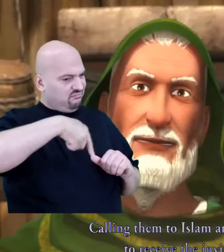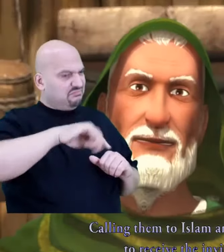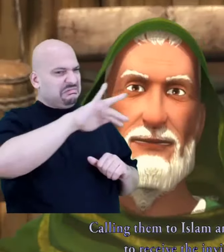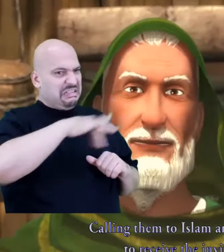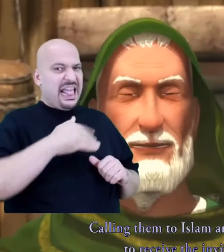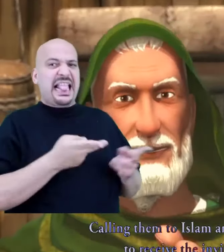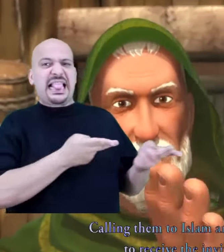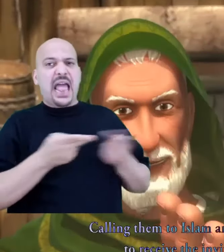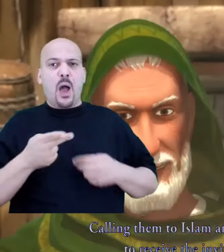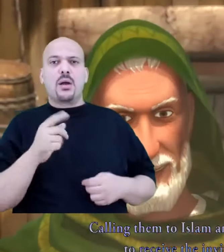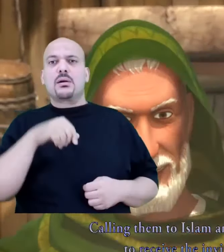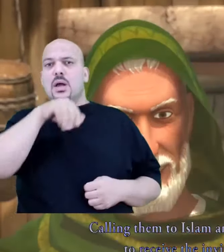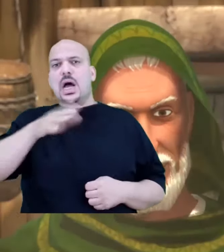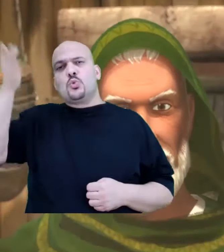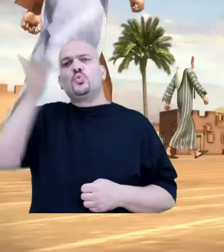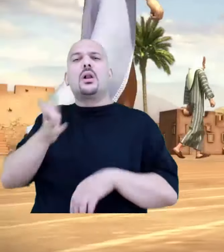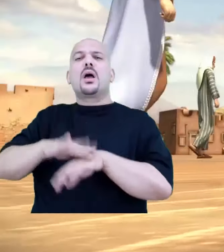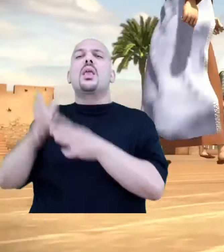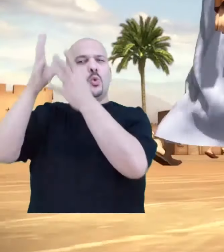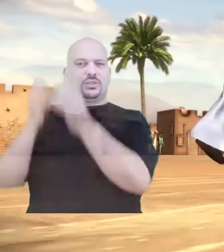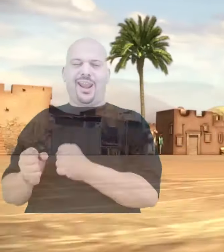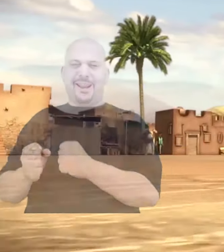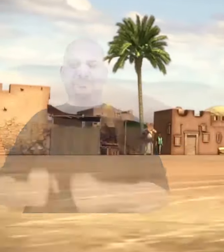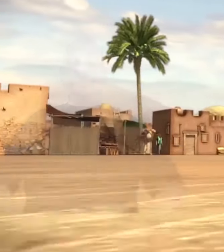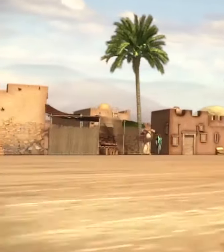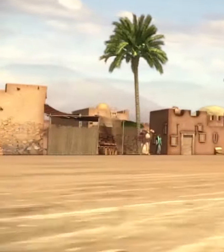صلى الله عليه وسلم.